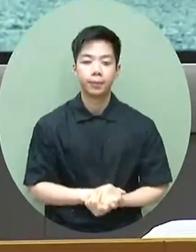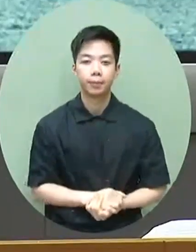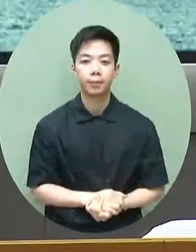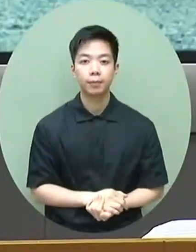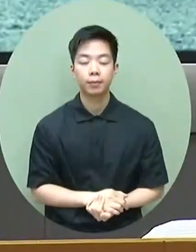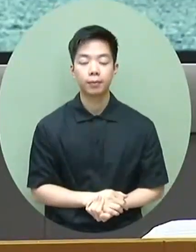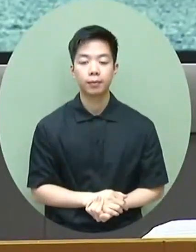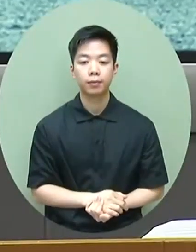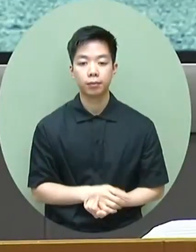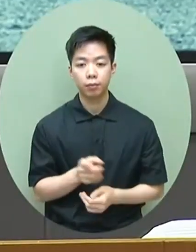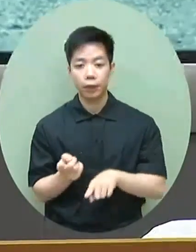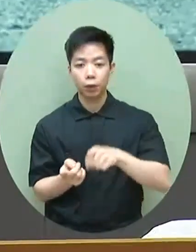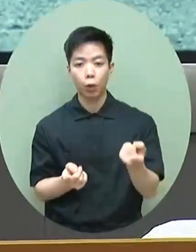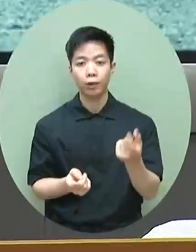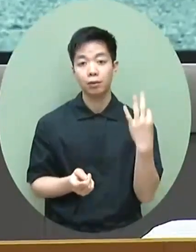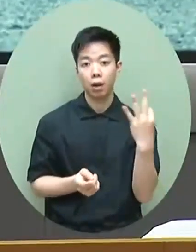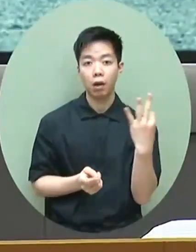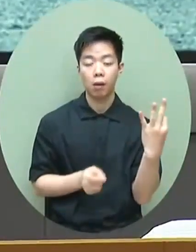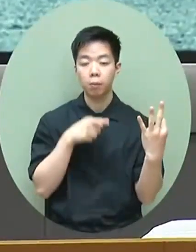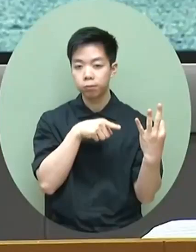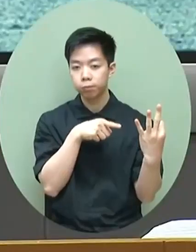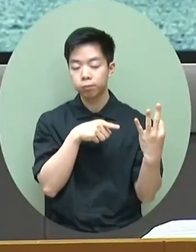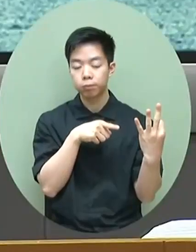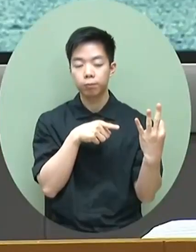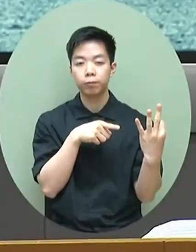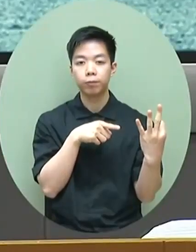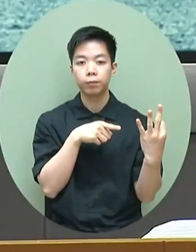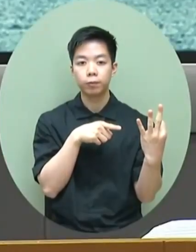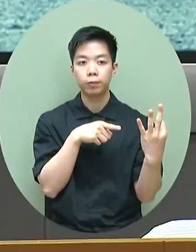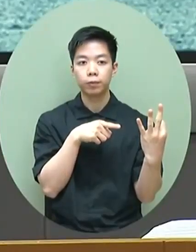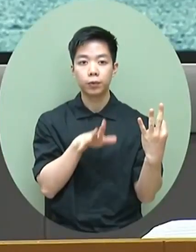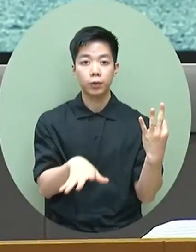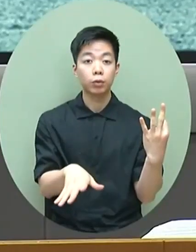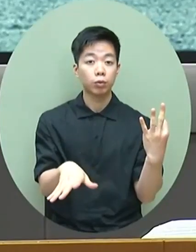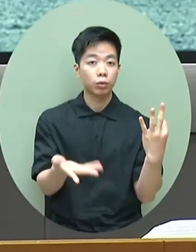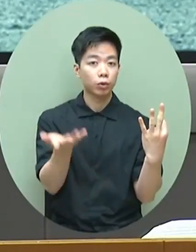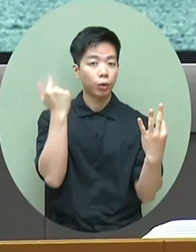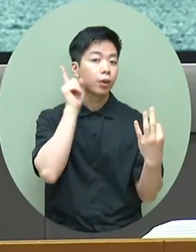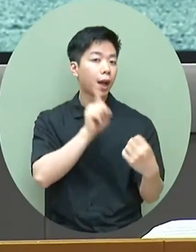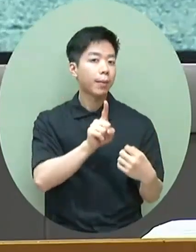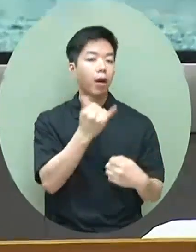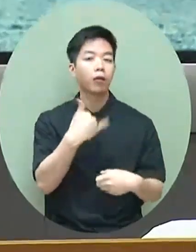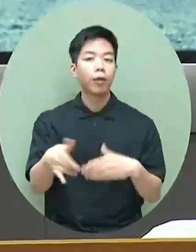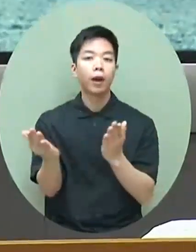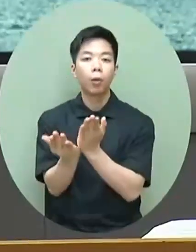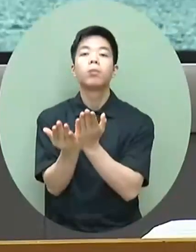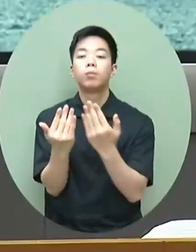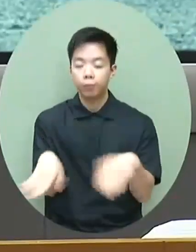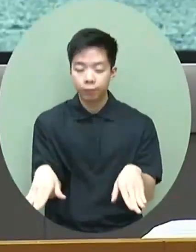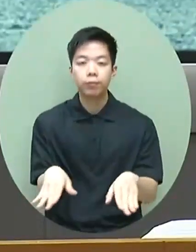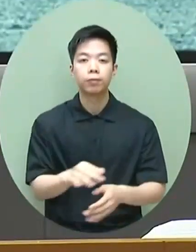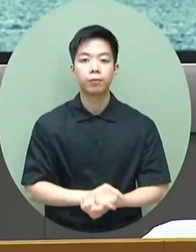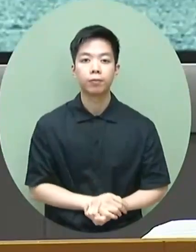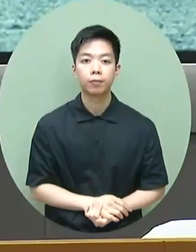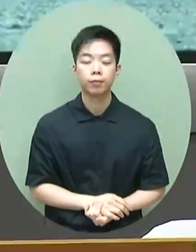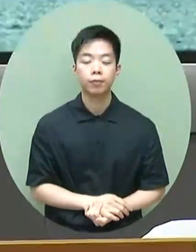是之前即係上個禮拜咧有翻學噶啦嚇。咁另外嗰5個核酸檢測